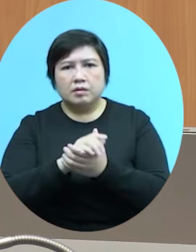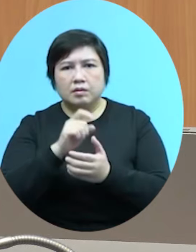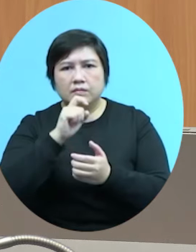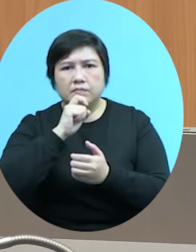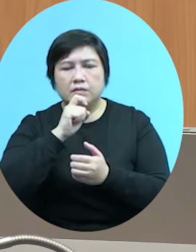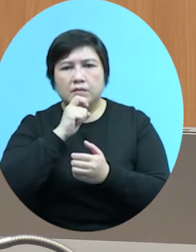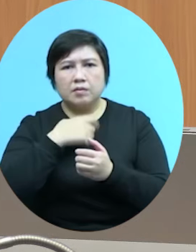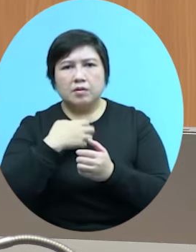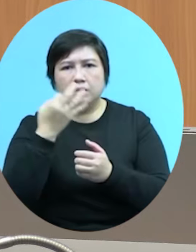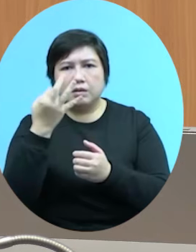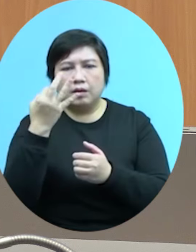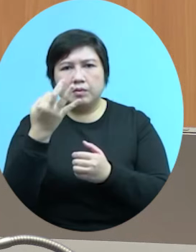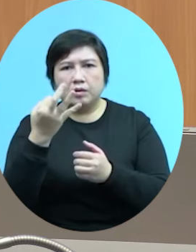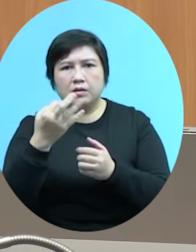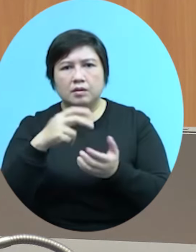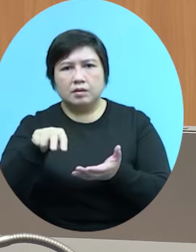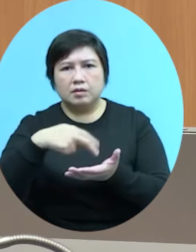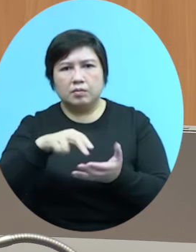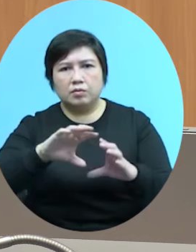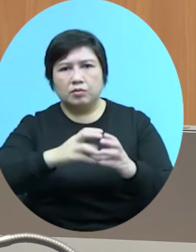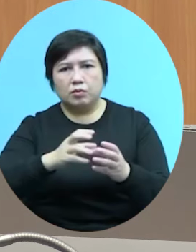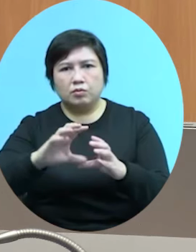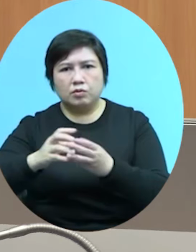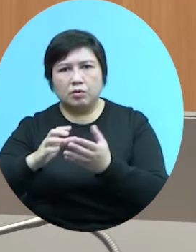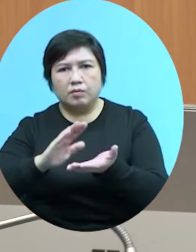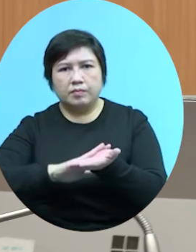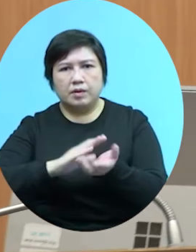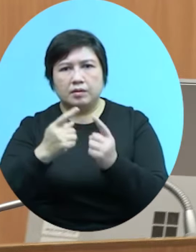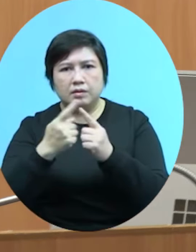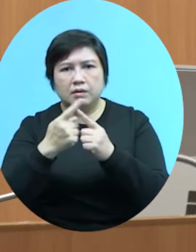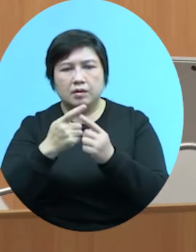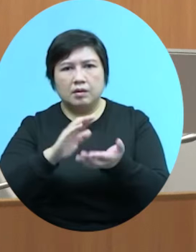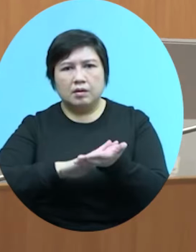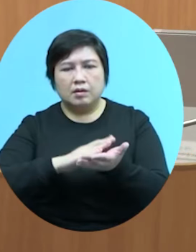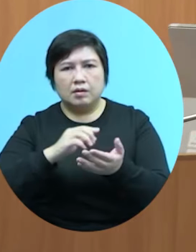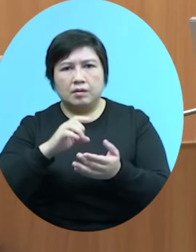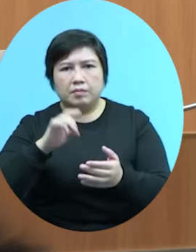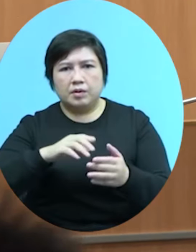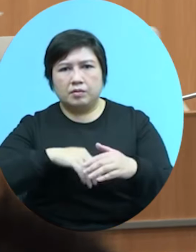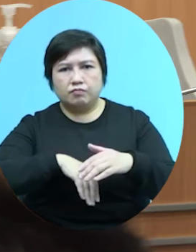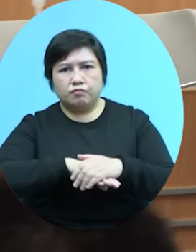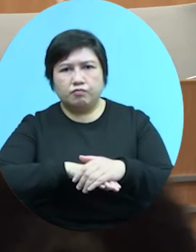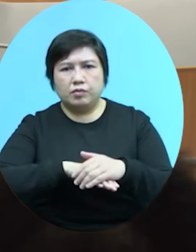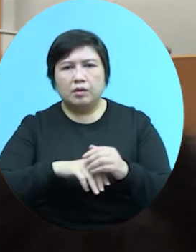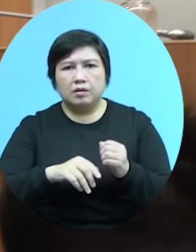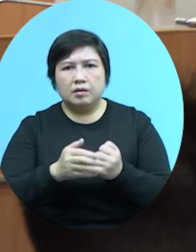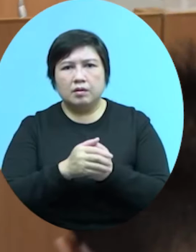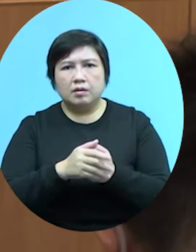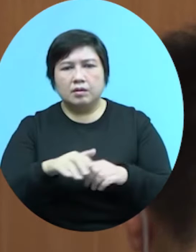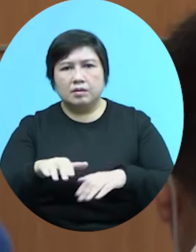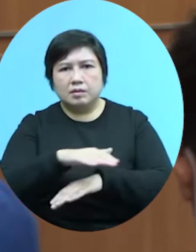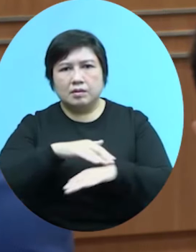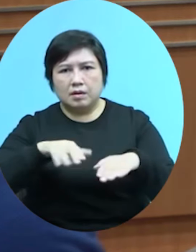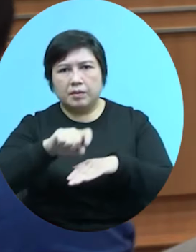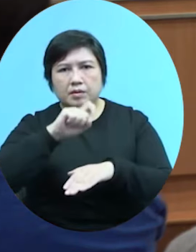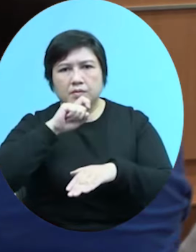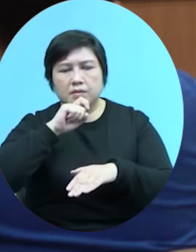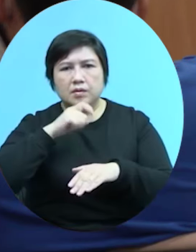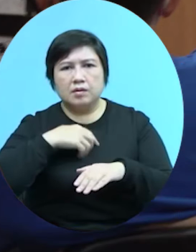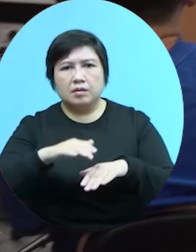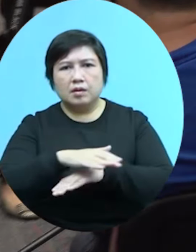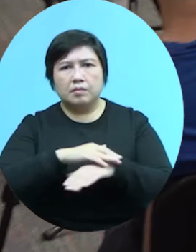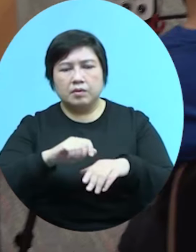有三個跳舞群組的患者他們在病毒潛伏期間曾經打牌打牌